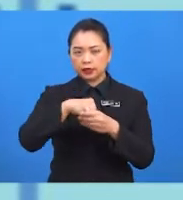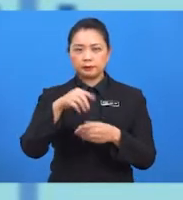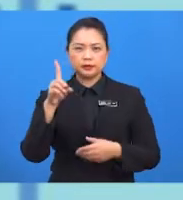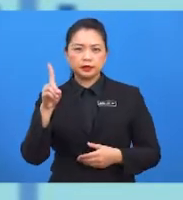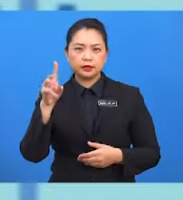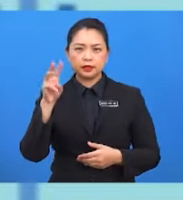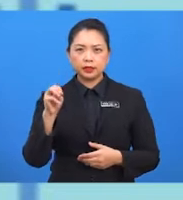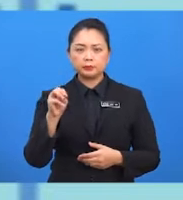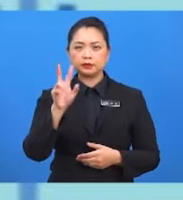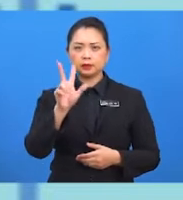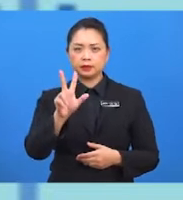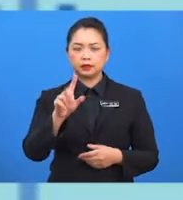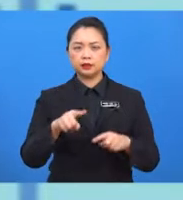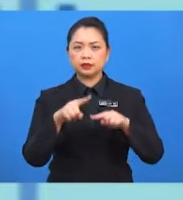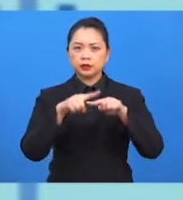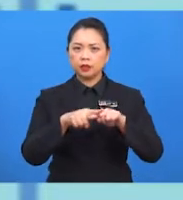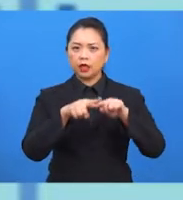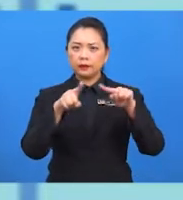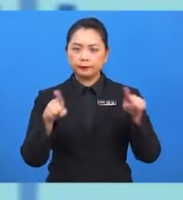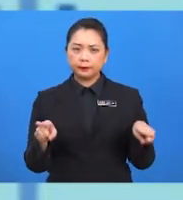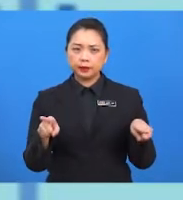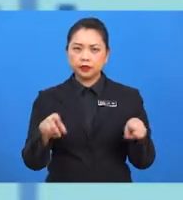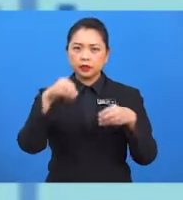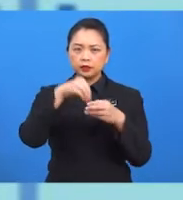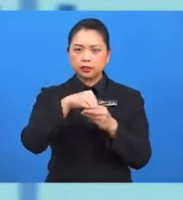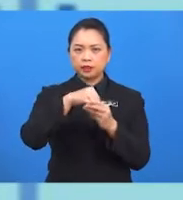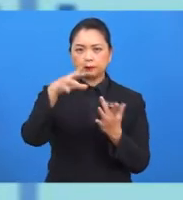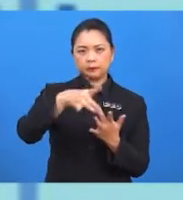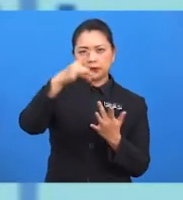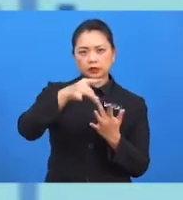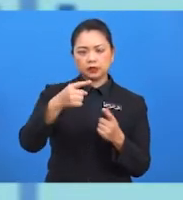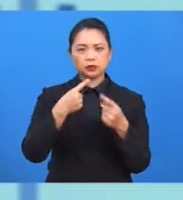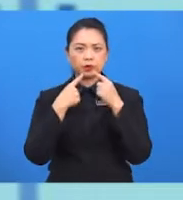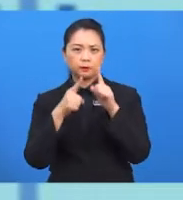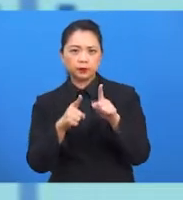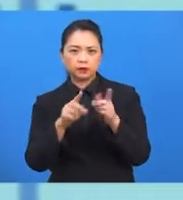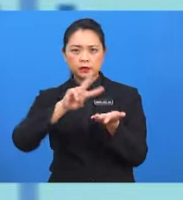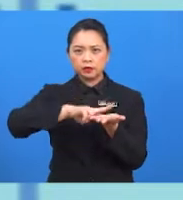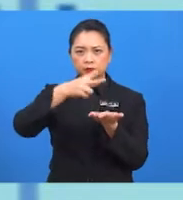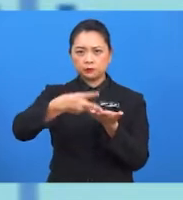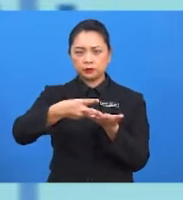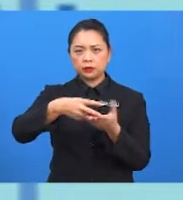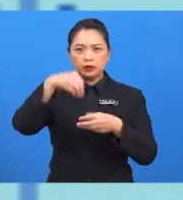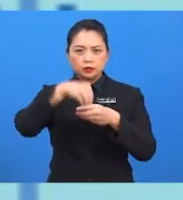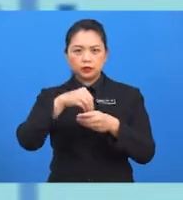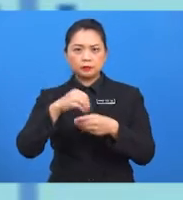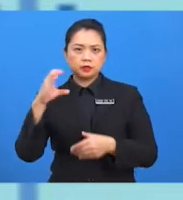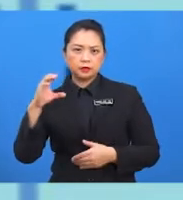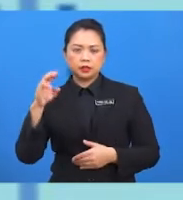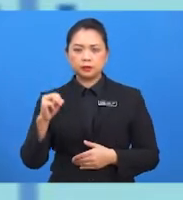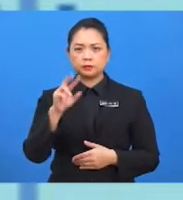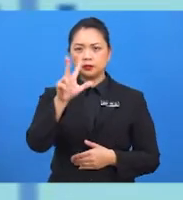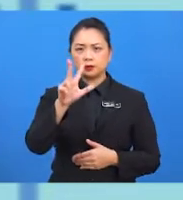unit desimeter padu tetapi dalam pilihan jawaban isipadu dalam unit